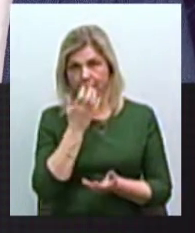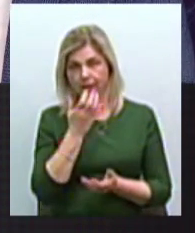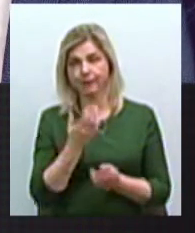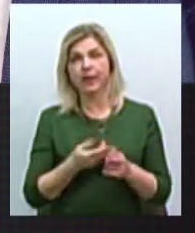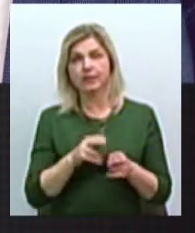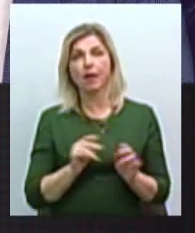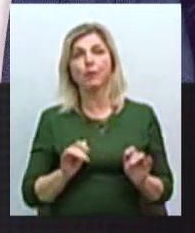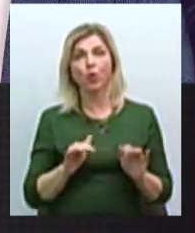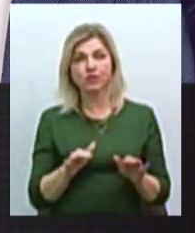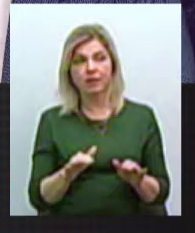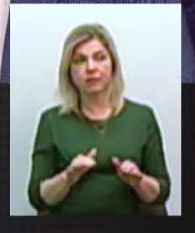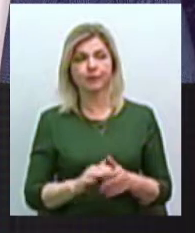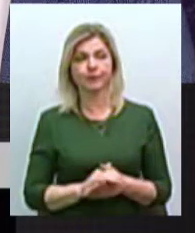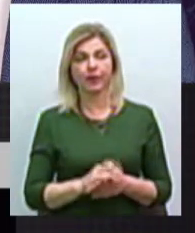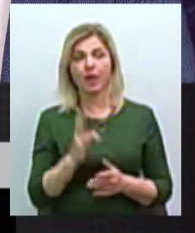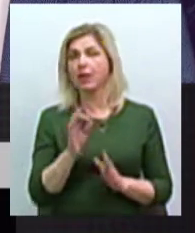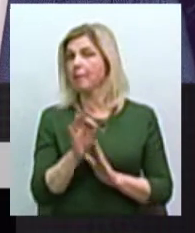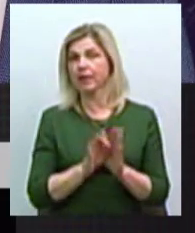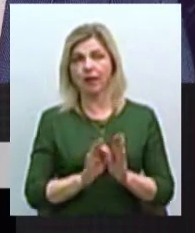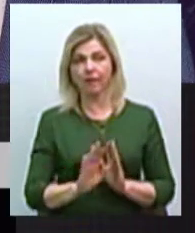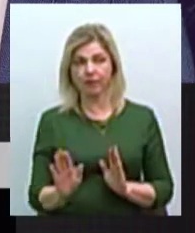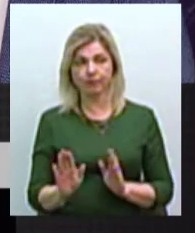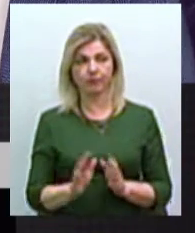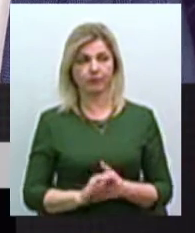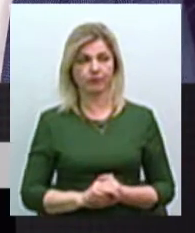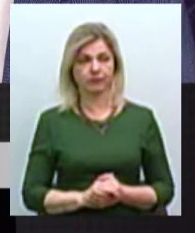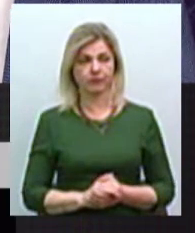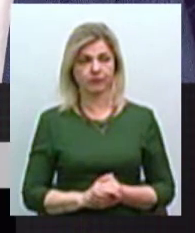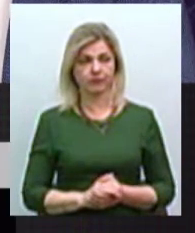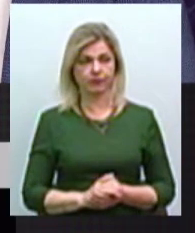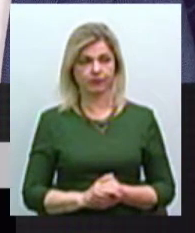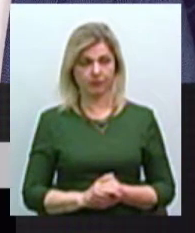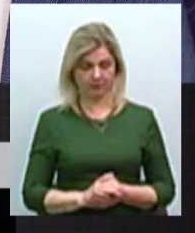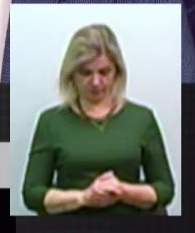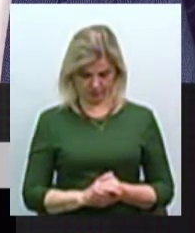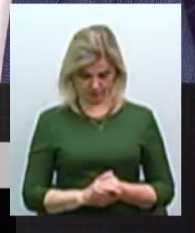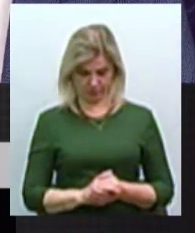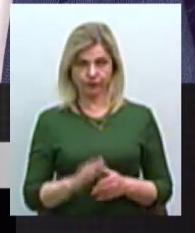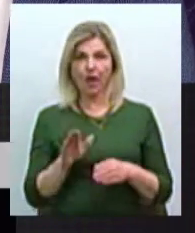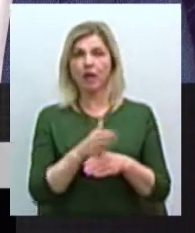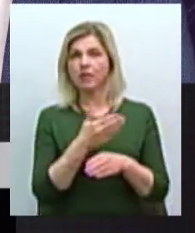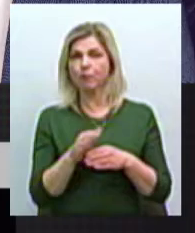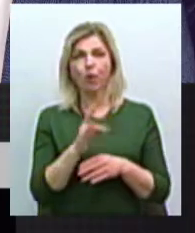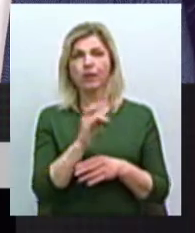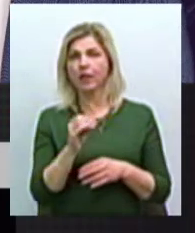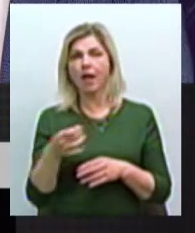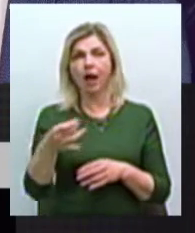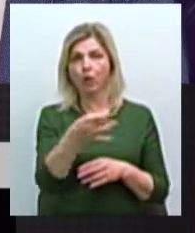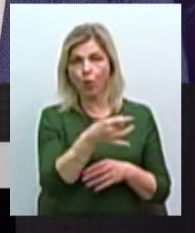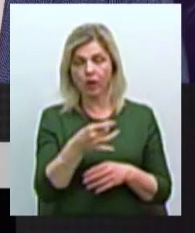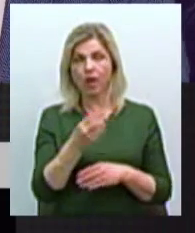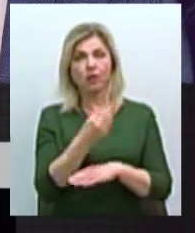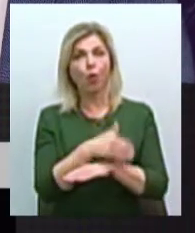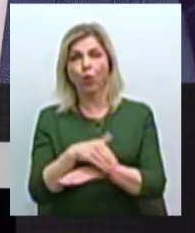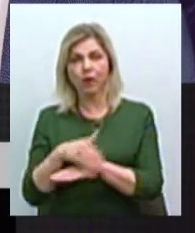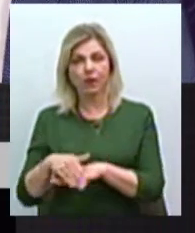він, скажімо так, не миттєвий, тому це що... Це розподіл не за мікрорайонами, не за вулицями, це якісь такі спорадичні точки?